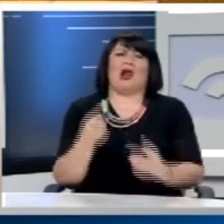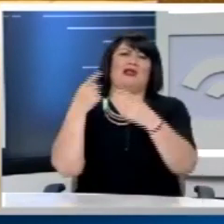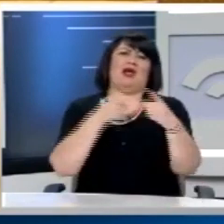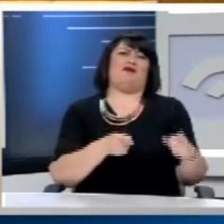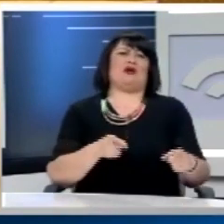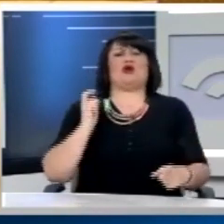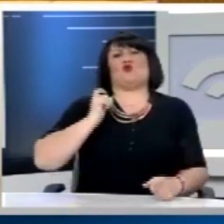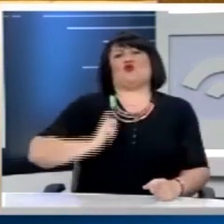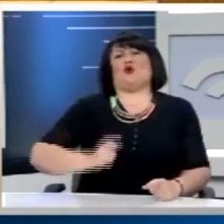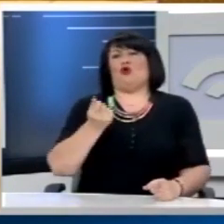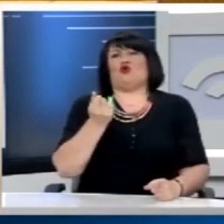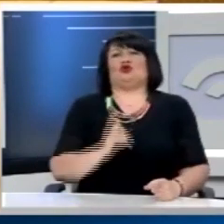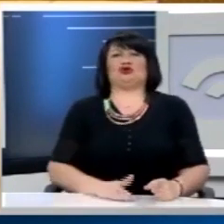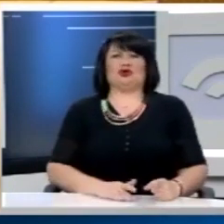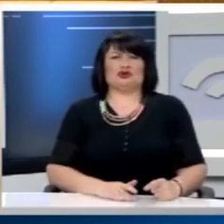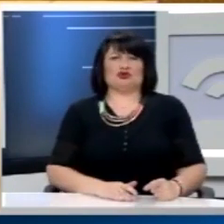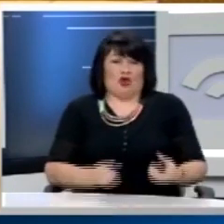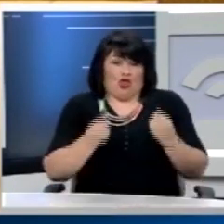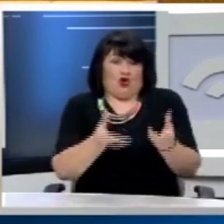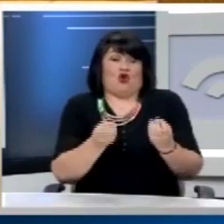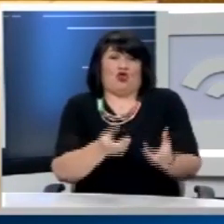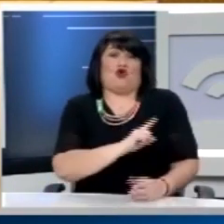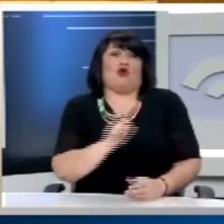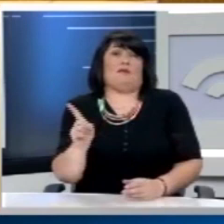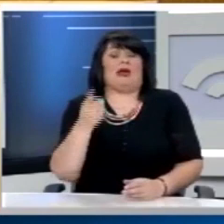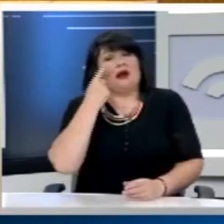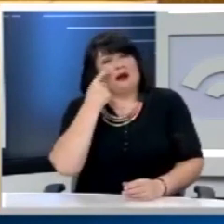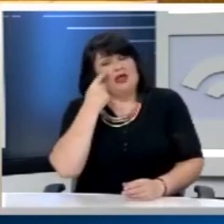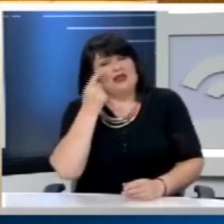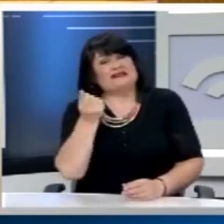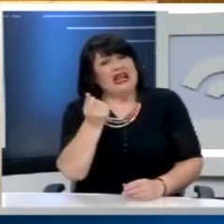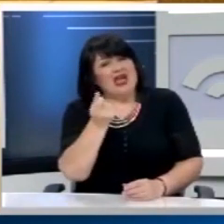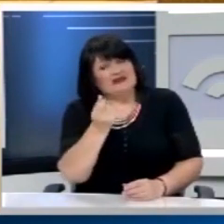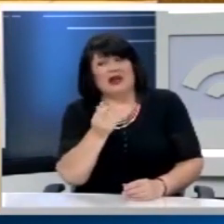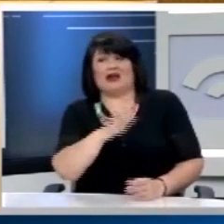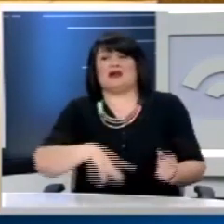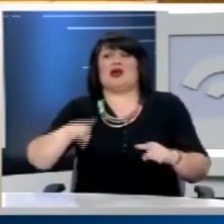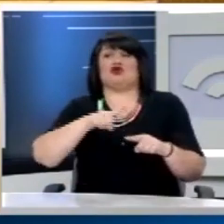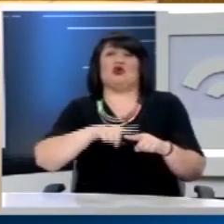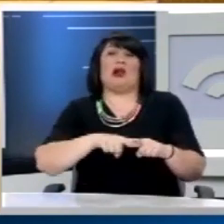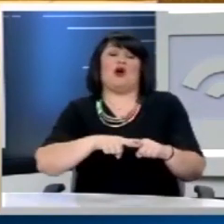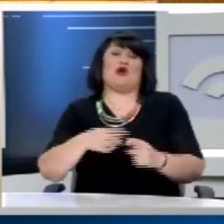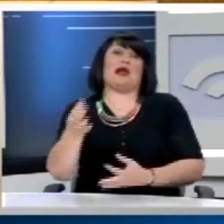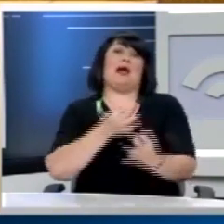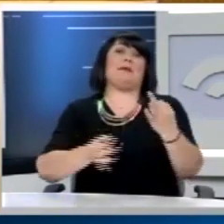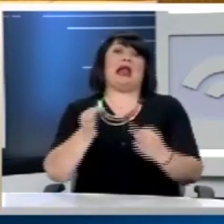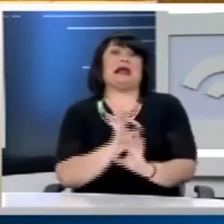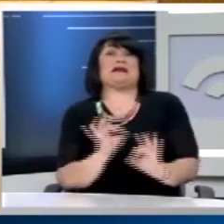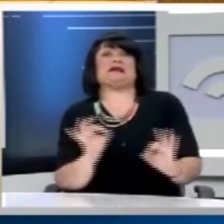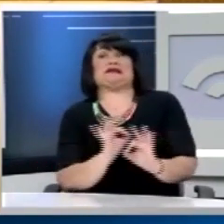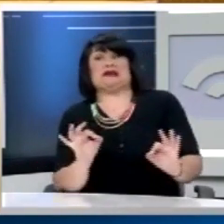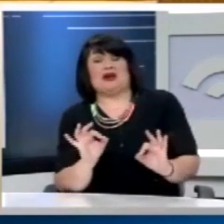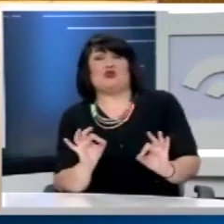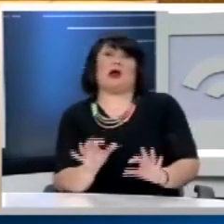μεγάλου κεφαλαίου. Αφήστε τους χωρίς δωράκια και θα βρεθούν και κάποια λεφτά για το λαό, να μην παριστάνουν και όλα εκ του ασφαλούς όλοι